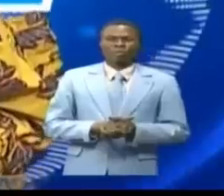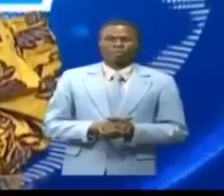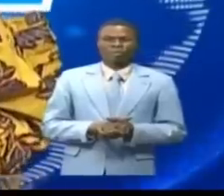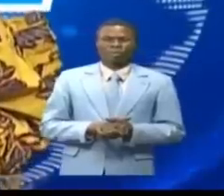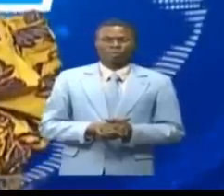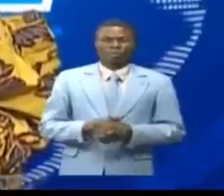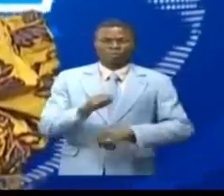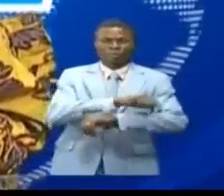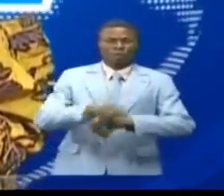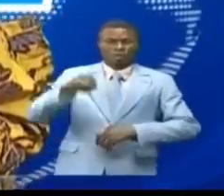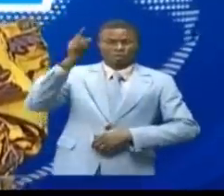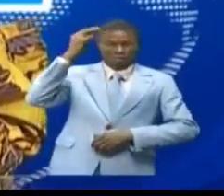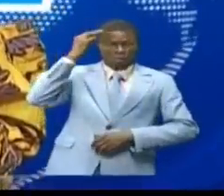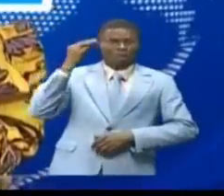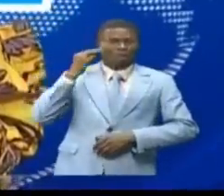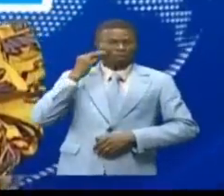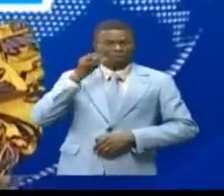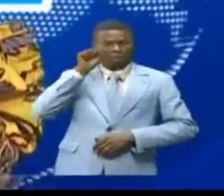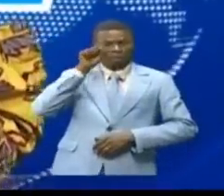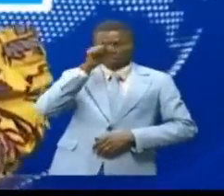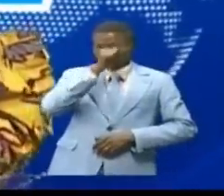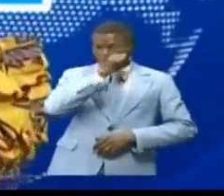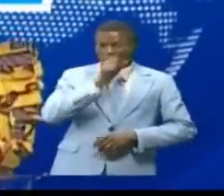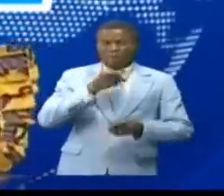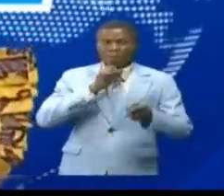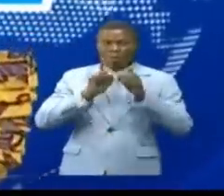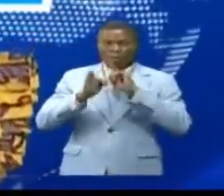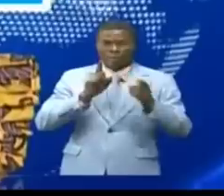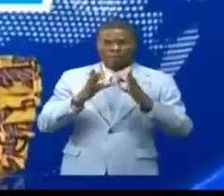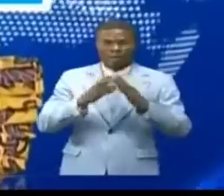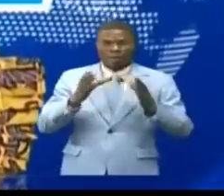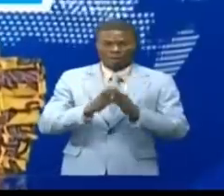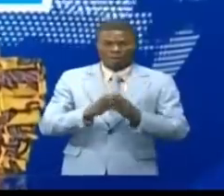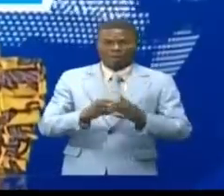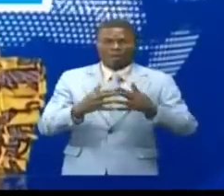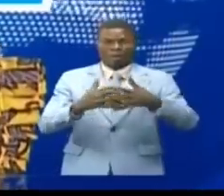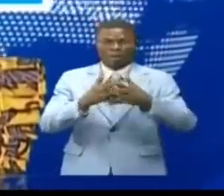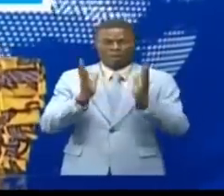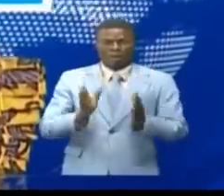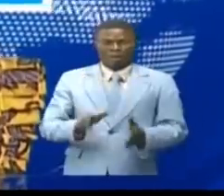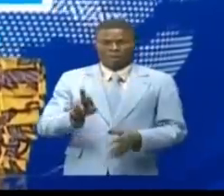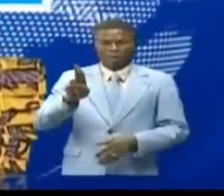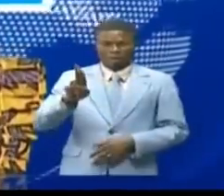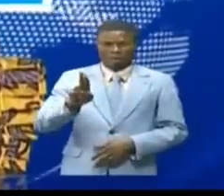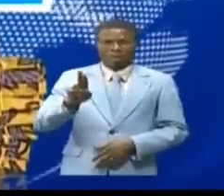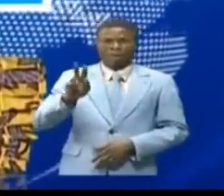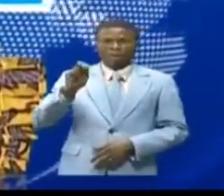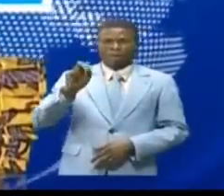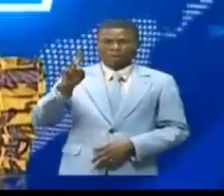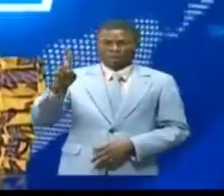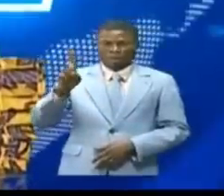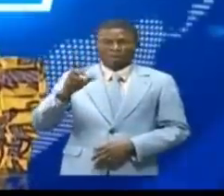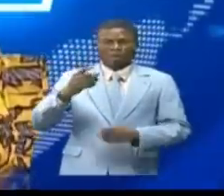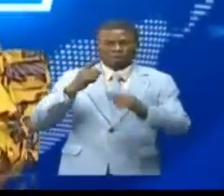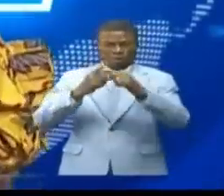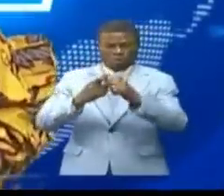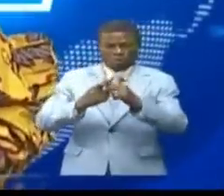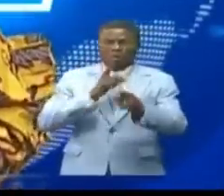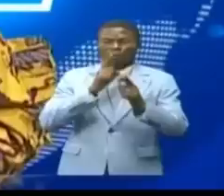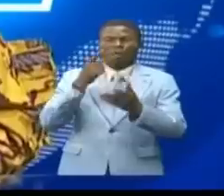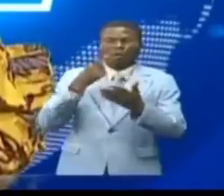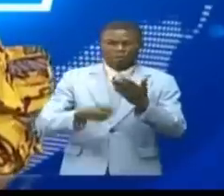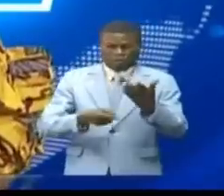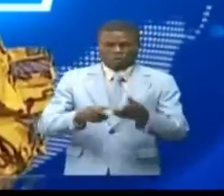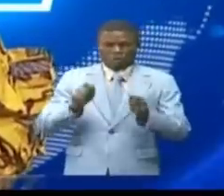la primature, le Premier ministre Samalou Kondé a échangé avec les partenaires de Red Plus sur les contenus de leurs échanges dans